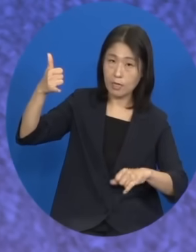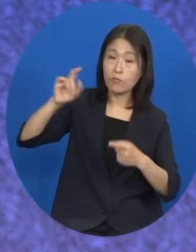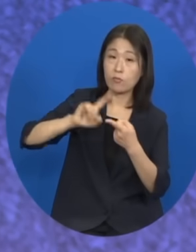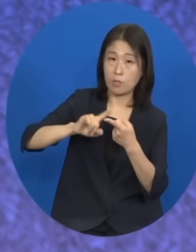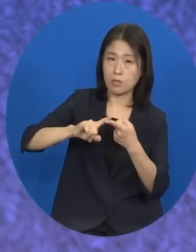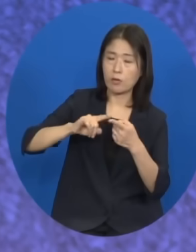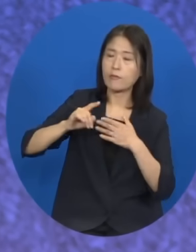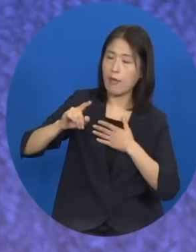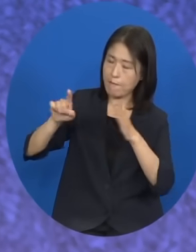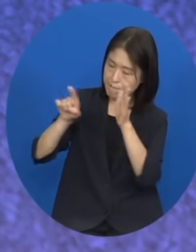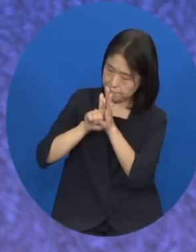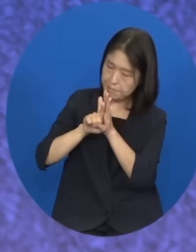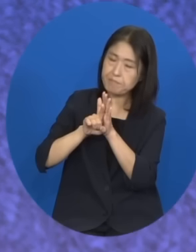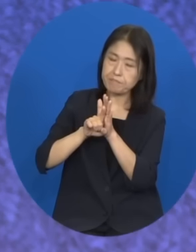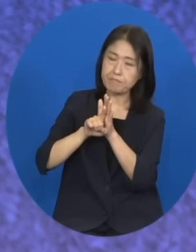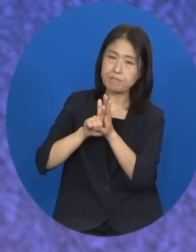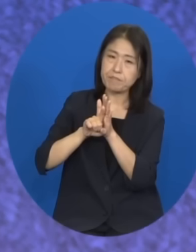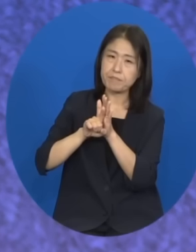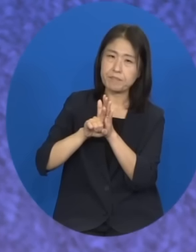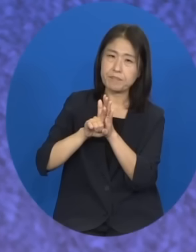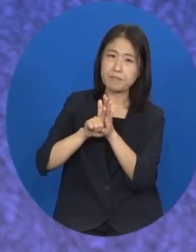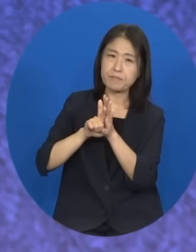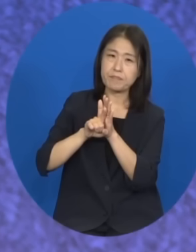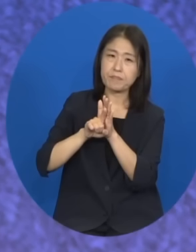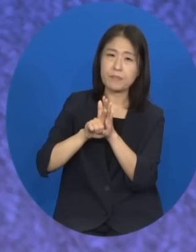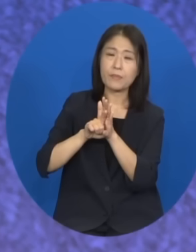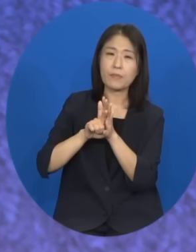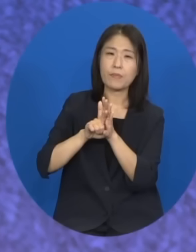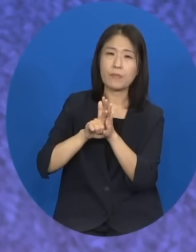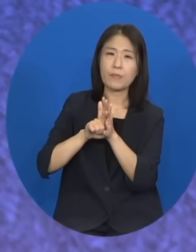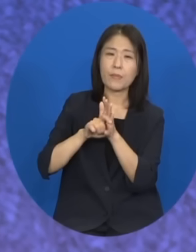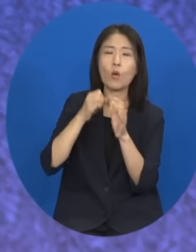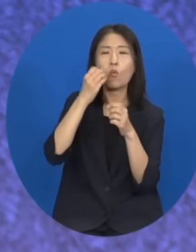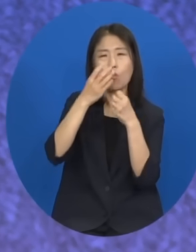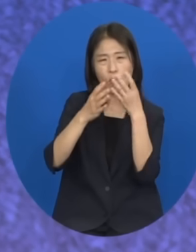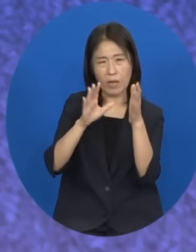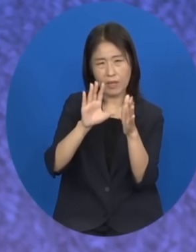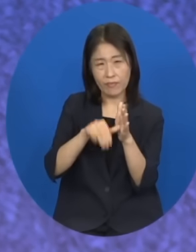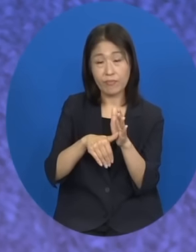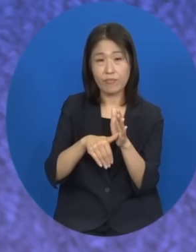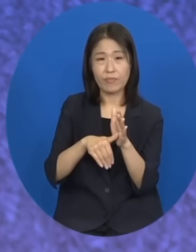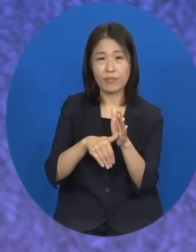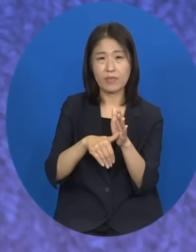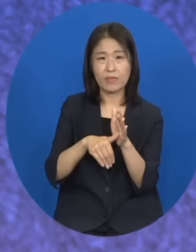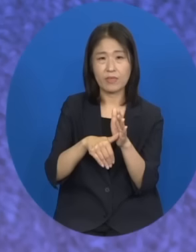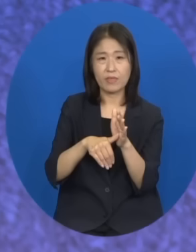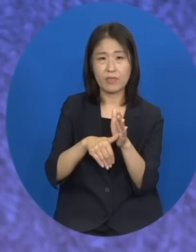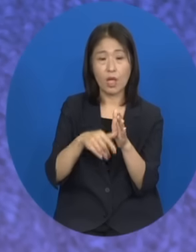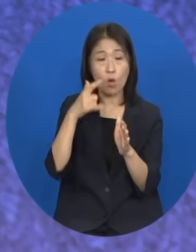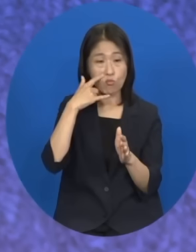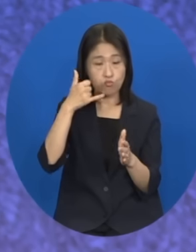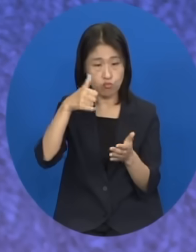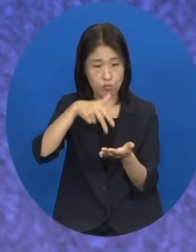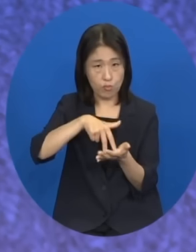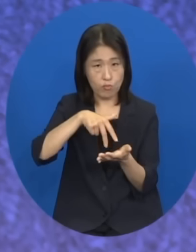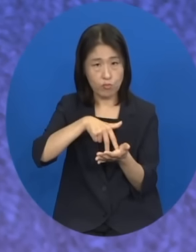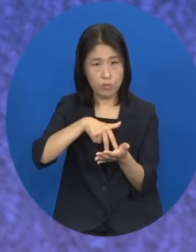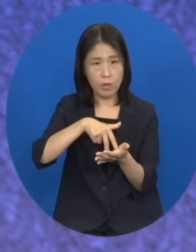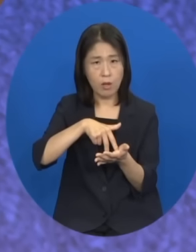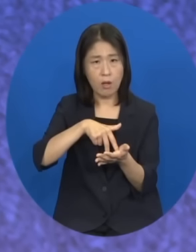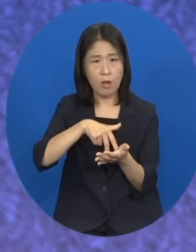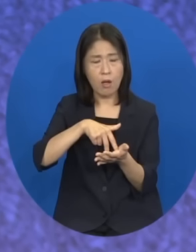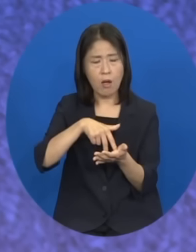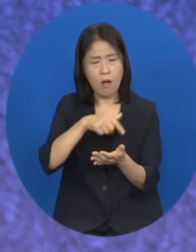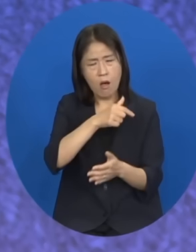딸임을 저는 믿습니다 라고 고백할 때 그 아이를 입양한 부모는